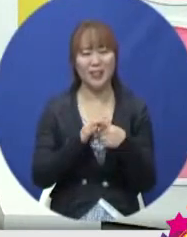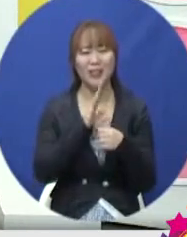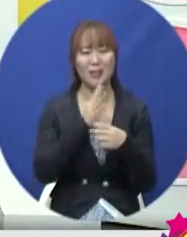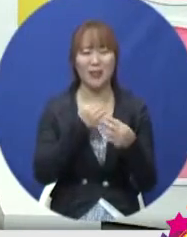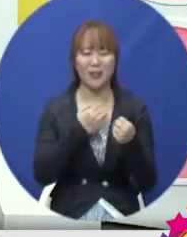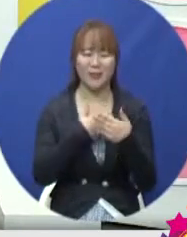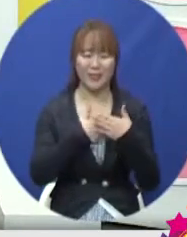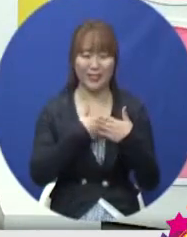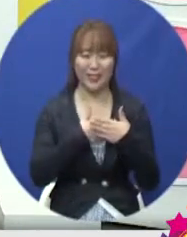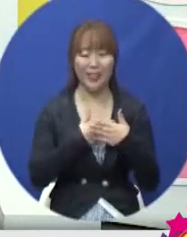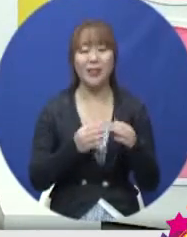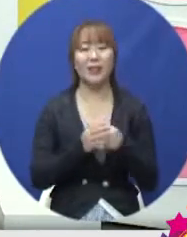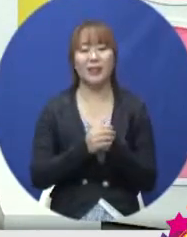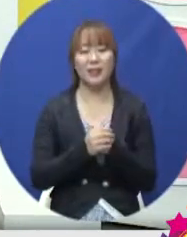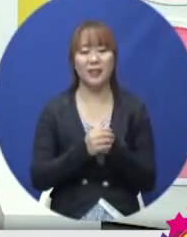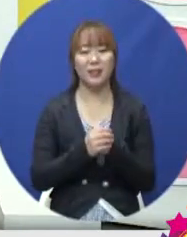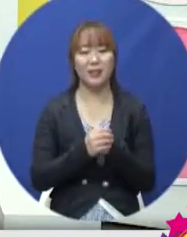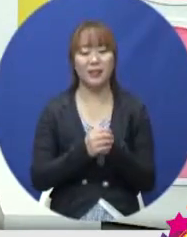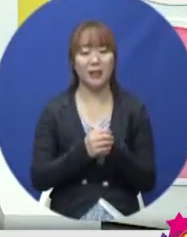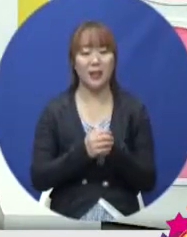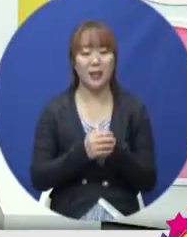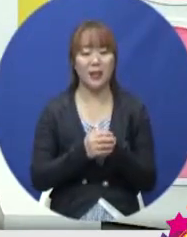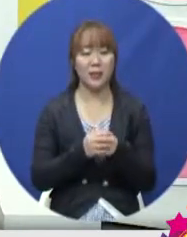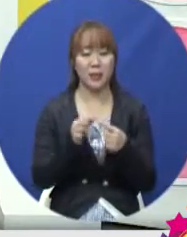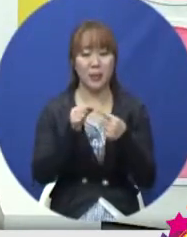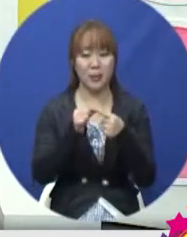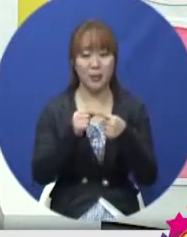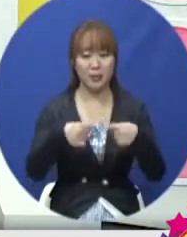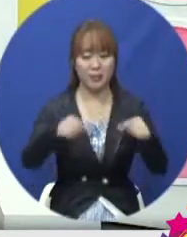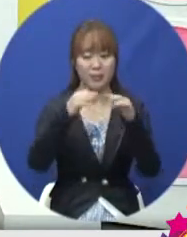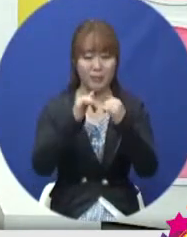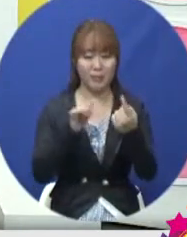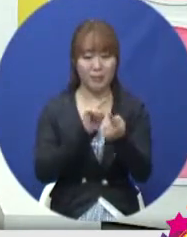설레요. 근질근질합니다. 네. 모셔보도록 하겠습니다. 안녕하세요.